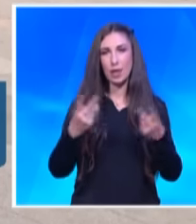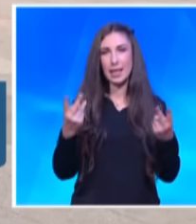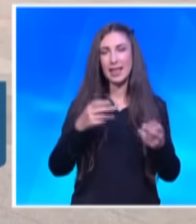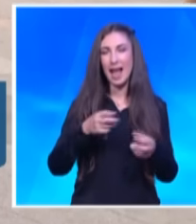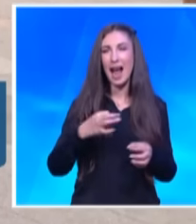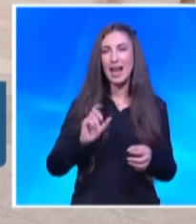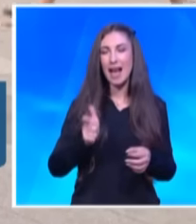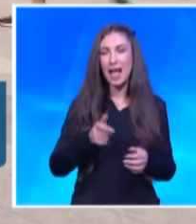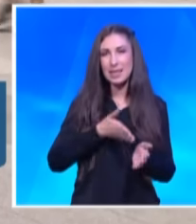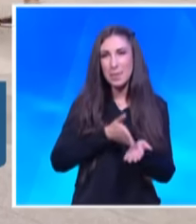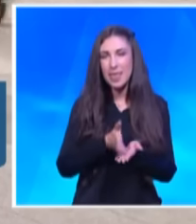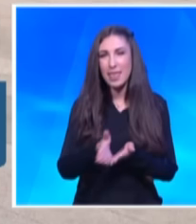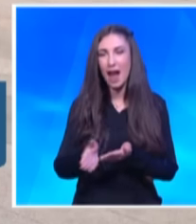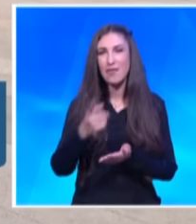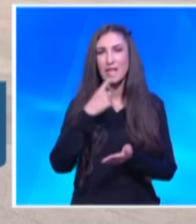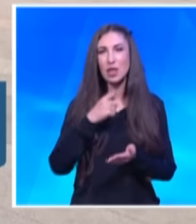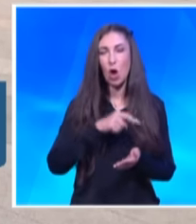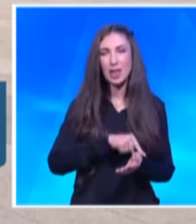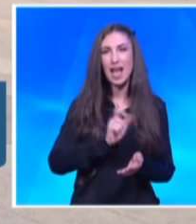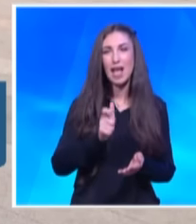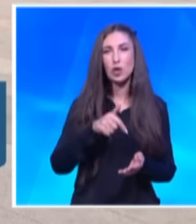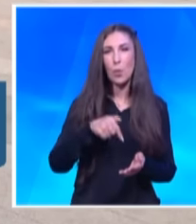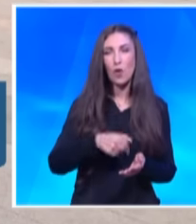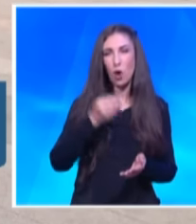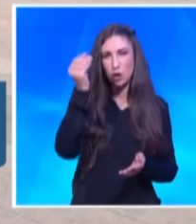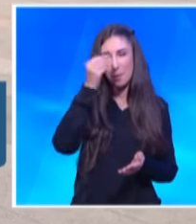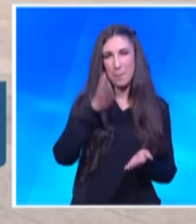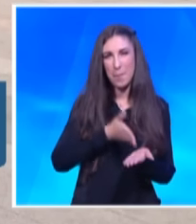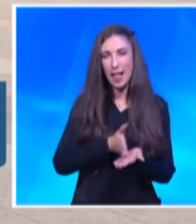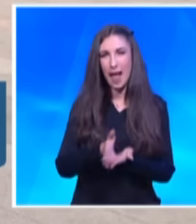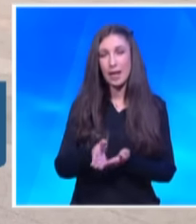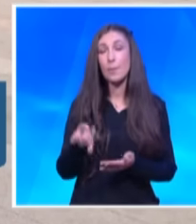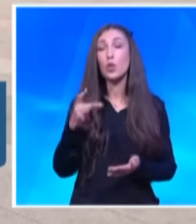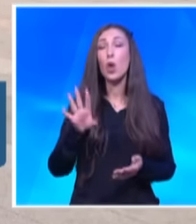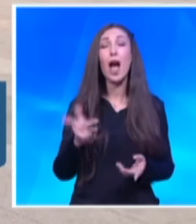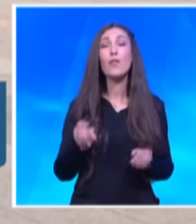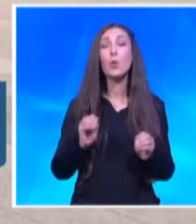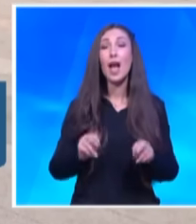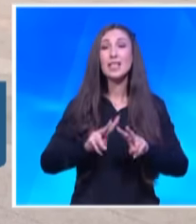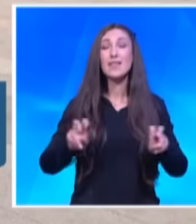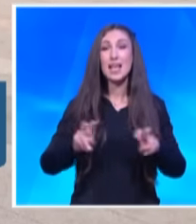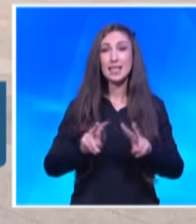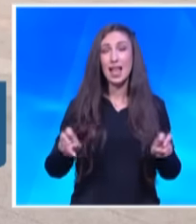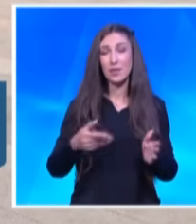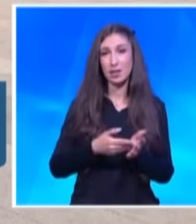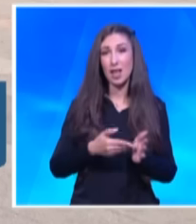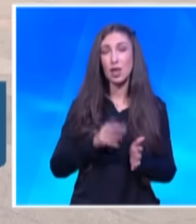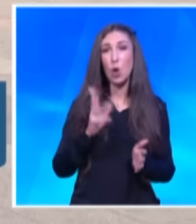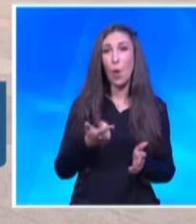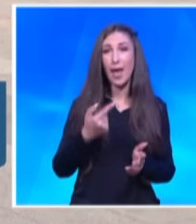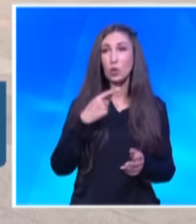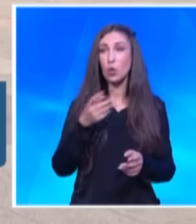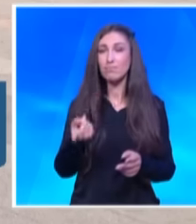газ през транзитната част от газопровода от наша страна. Но какво показва разследването, заради което се